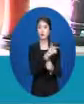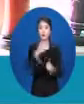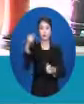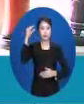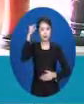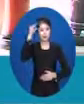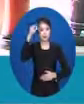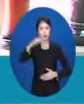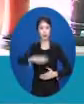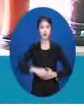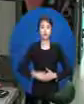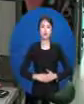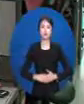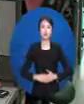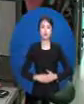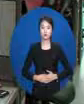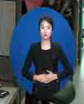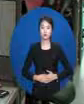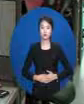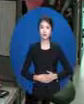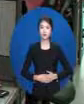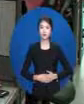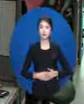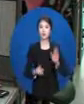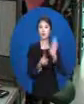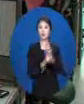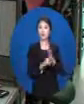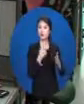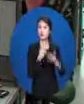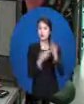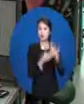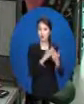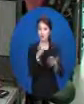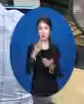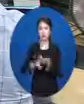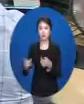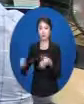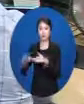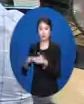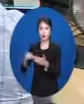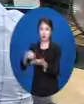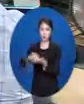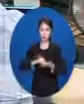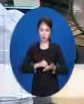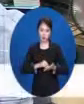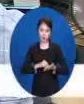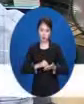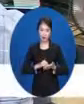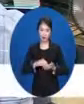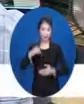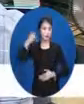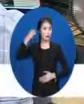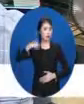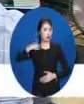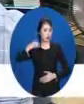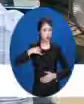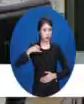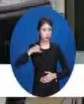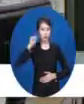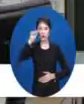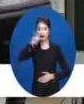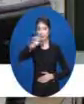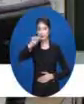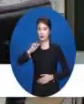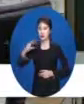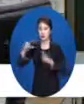기여할 것으로 기대합니다. 특히 홍보 체험동, 판매 시설 등이 입지하게 되면 최근 중국을 비롯해